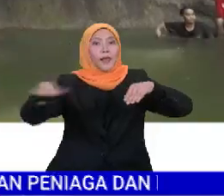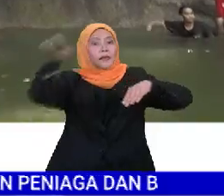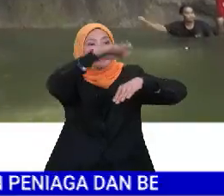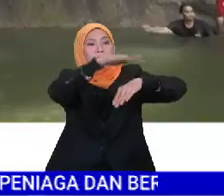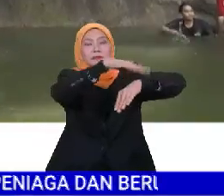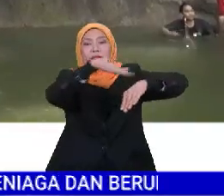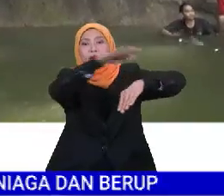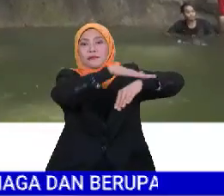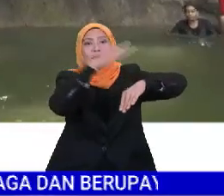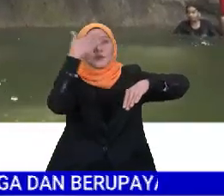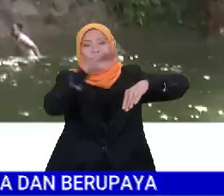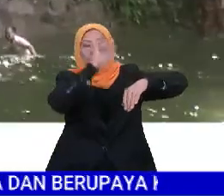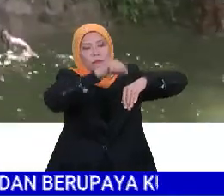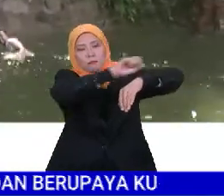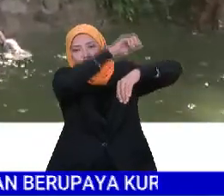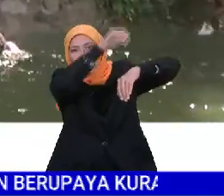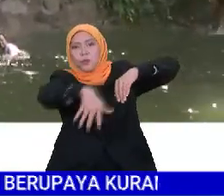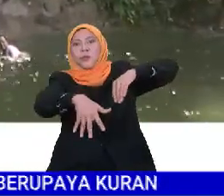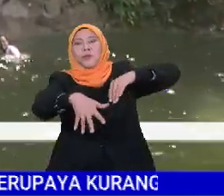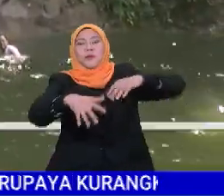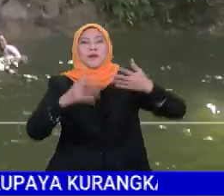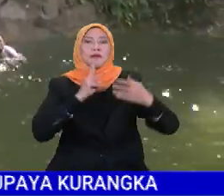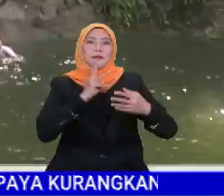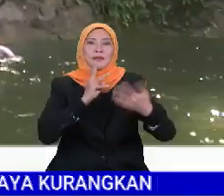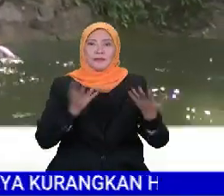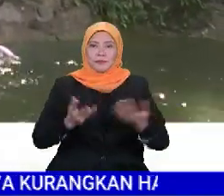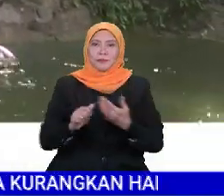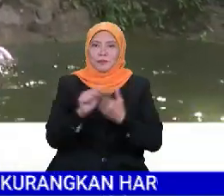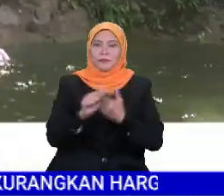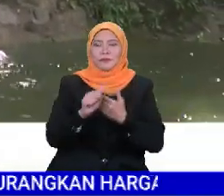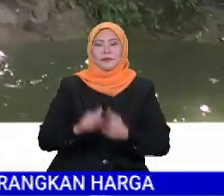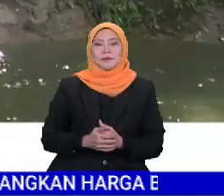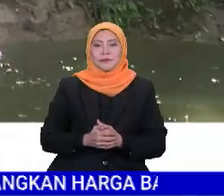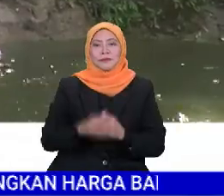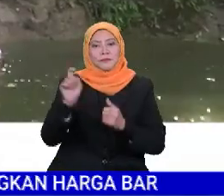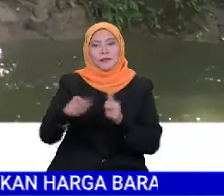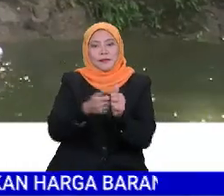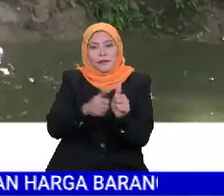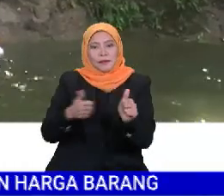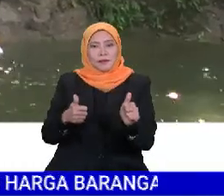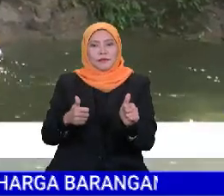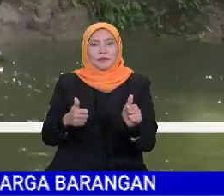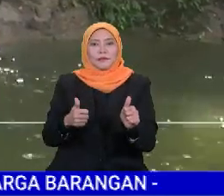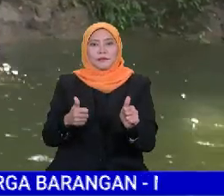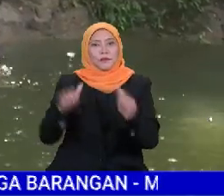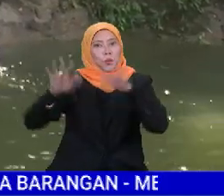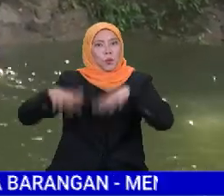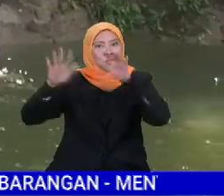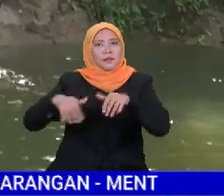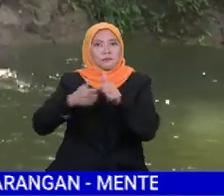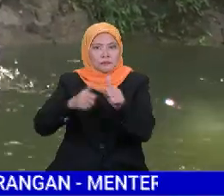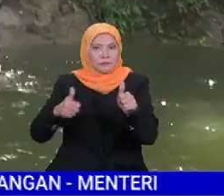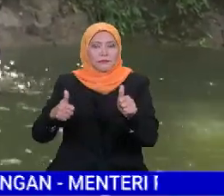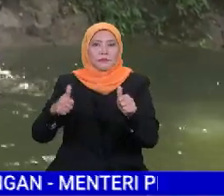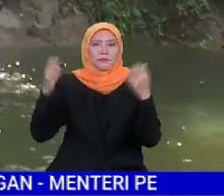dari ni kepala air tu akan turun. Kalau waktu hujan-hujan kan, elok elak-elakkan lah daripada mandi tempat-tempat macam ni, sebab yang lagi kita tak